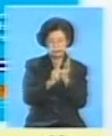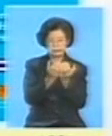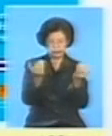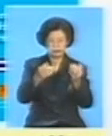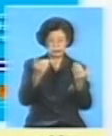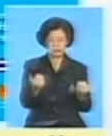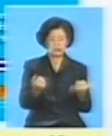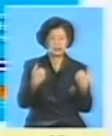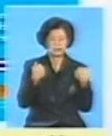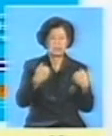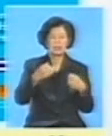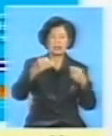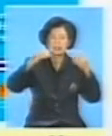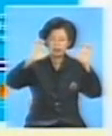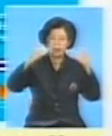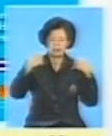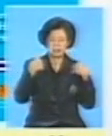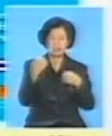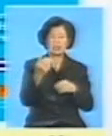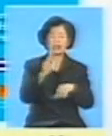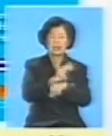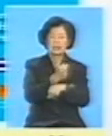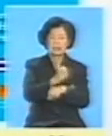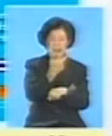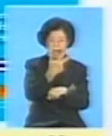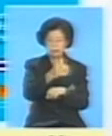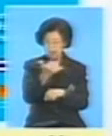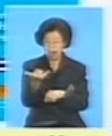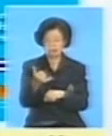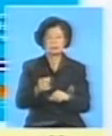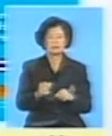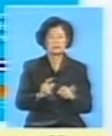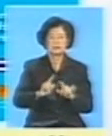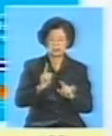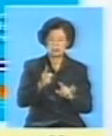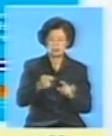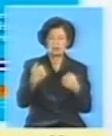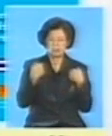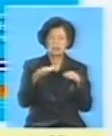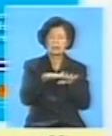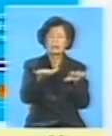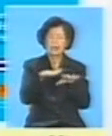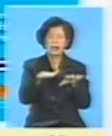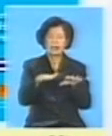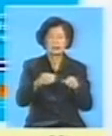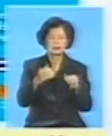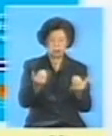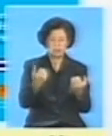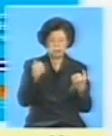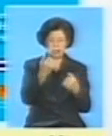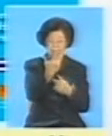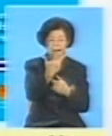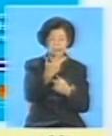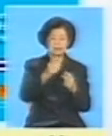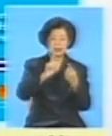ไว้3ประการนะครับปกติรัฐบาลจะมีหน้าที่อันเดียวก็คือการบริหารประเทศราชการแผ่นดินตามปกติแต่วันนี้เรามี3ภารกิจด้วยกันภาร